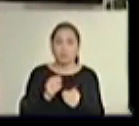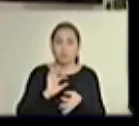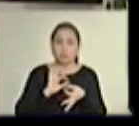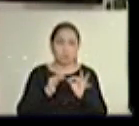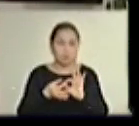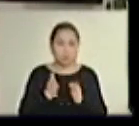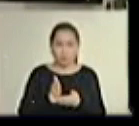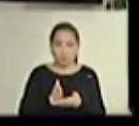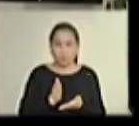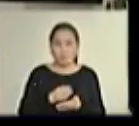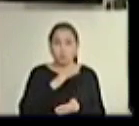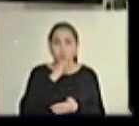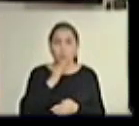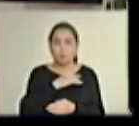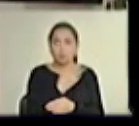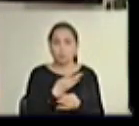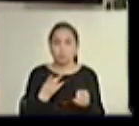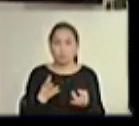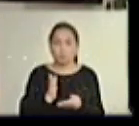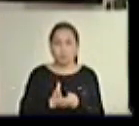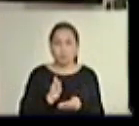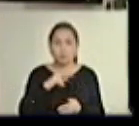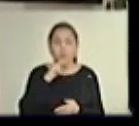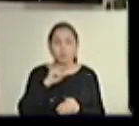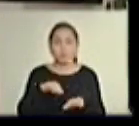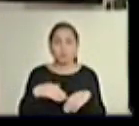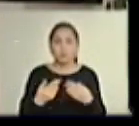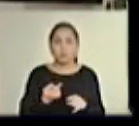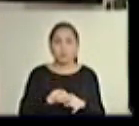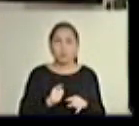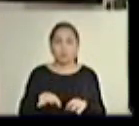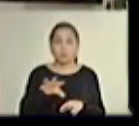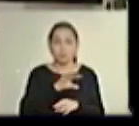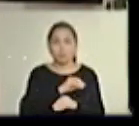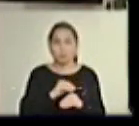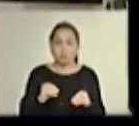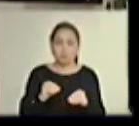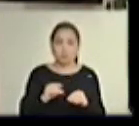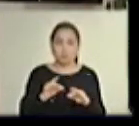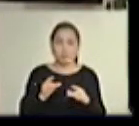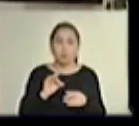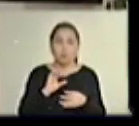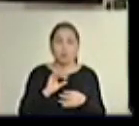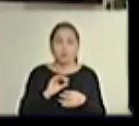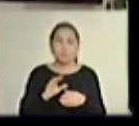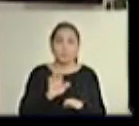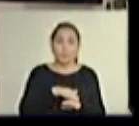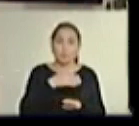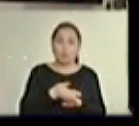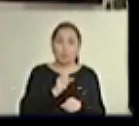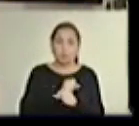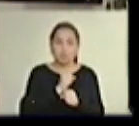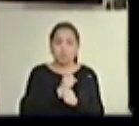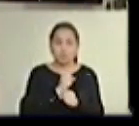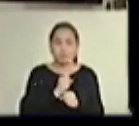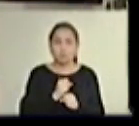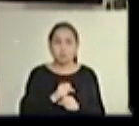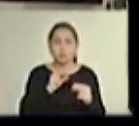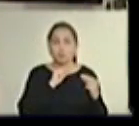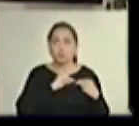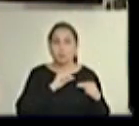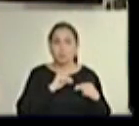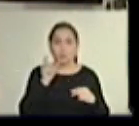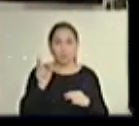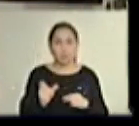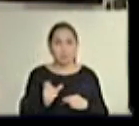Ya'ni ko'proq kuch kerak bo'ladi. E'tibor bering, bularning barchasi og'ir ishlarni qilishda